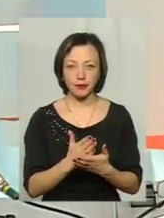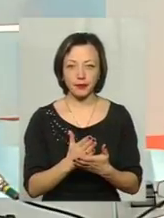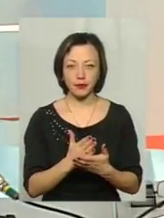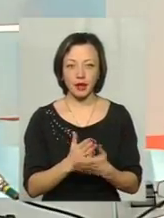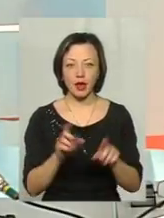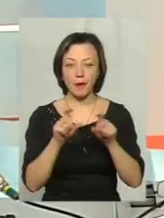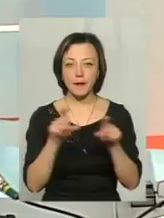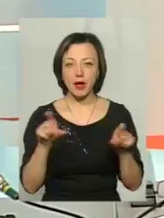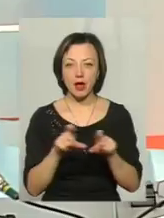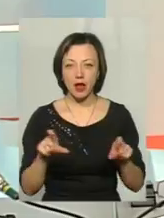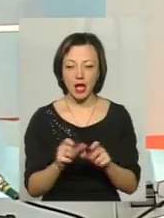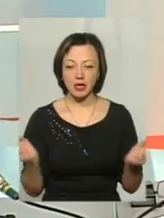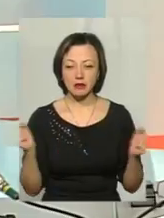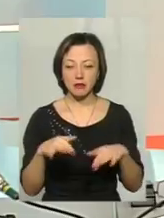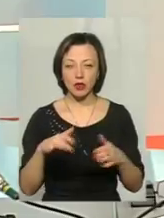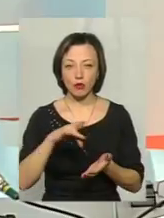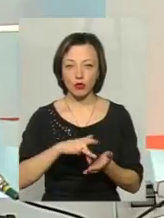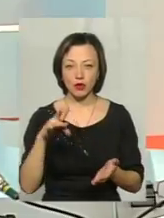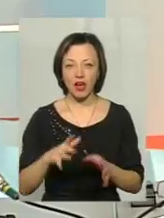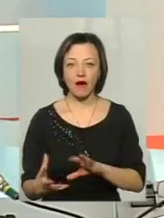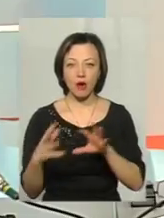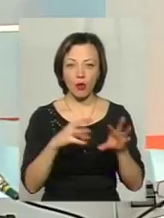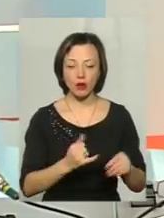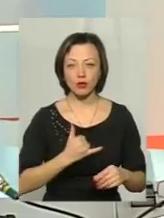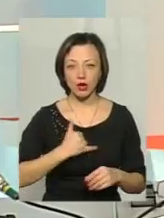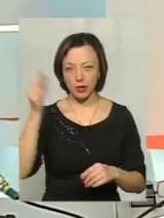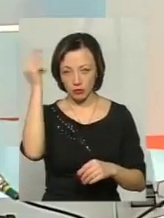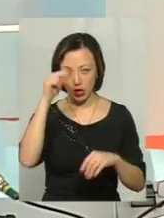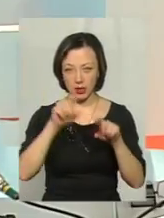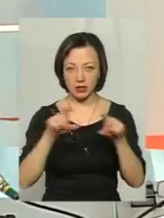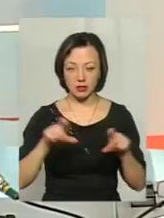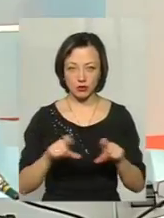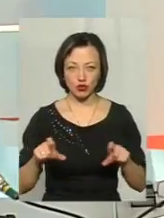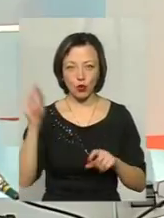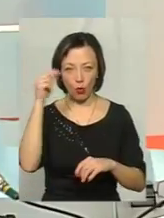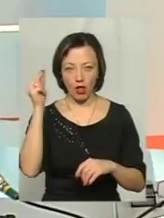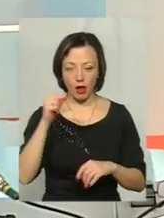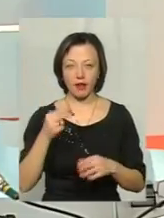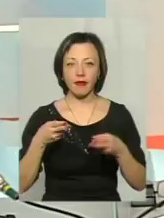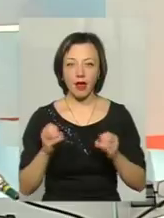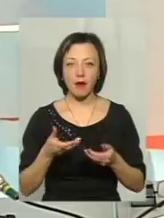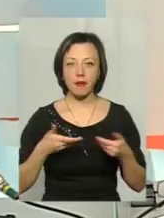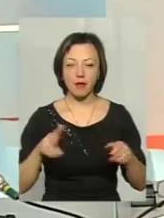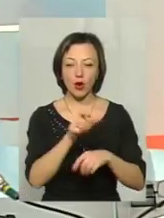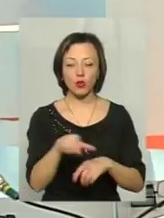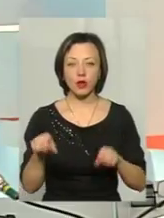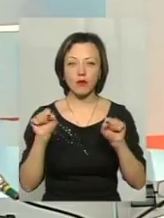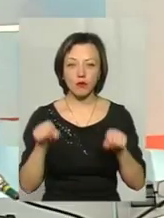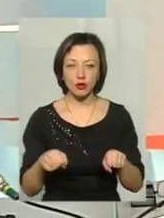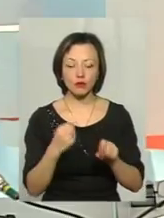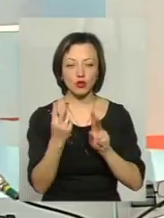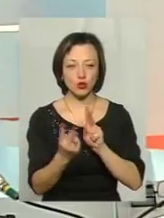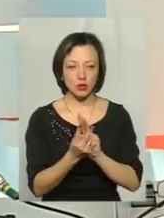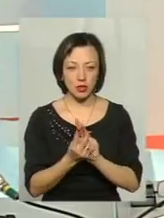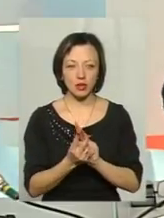збірних пунктів евакуації. В основному вони розміщені в наших навчальних закладах, школах, де ми людей можемо